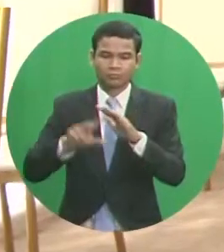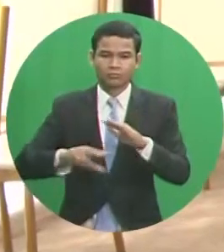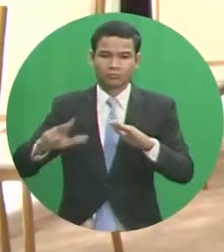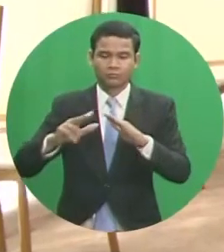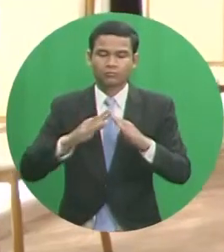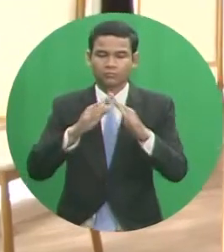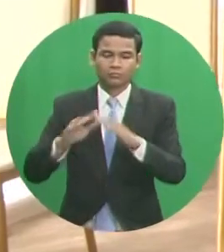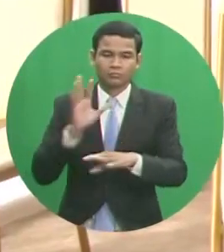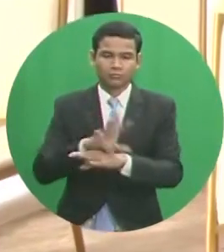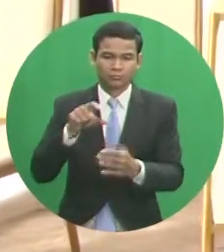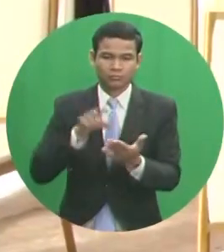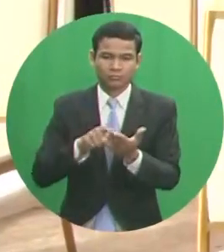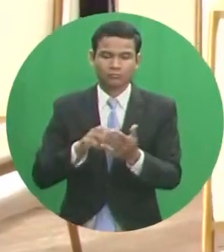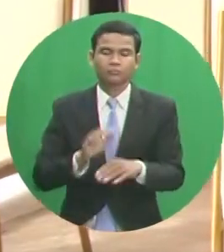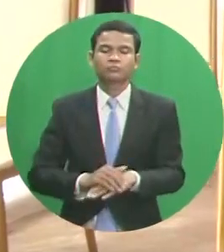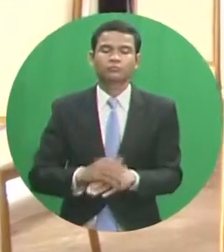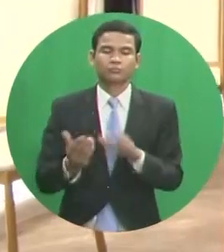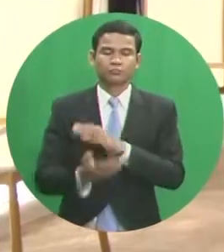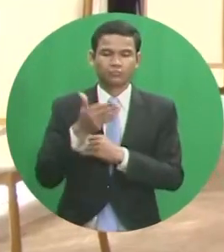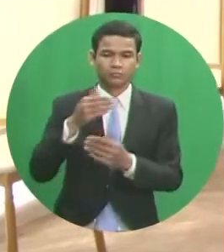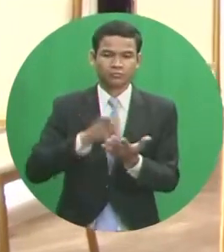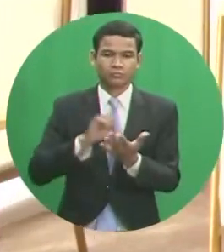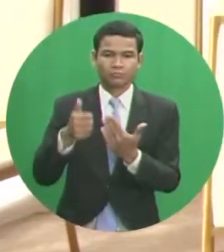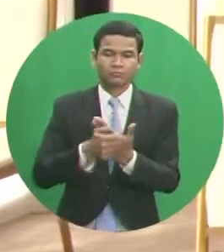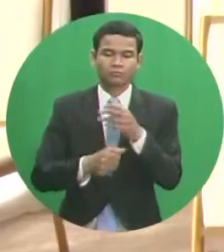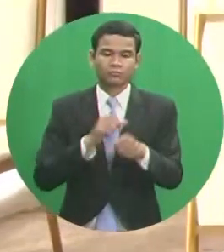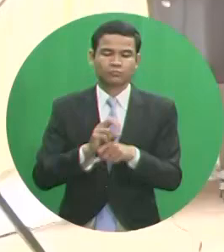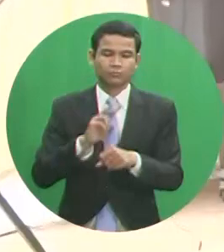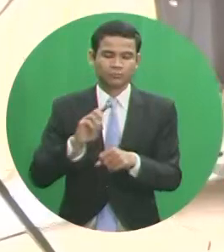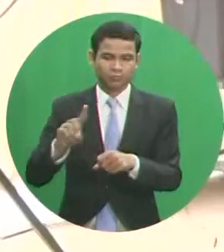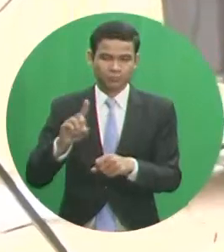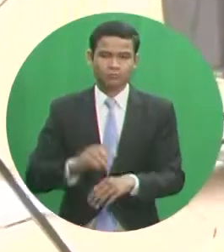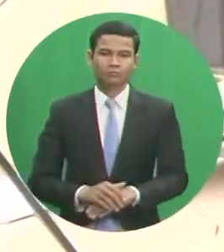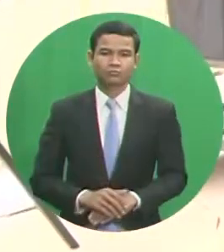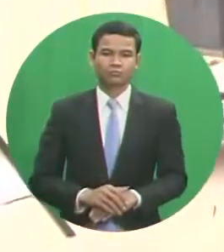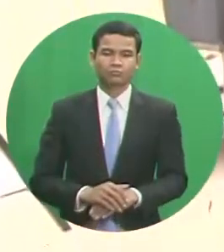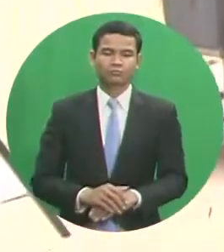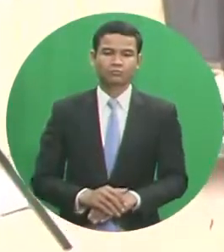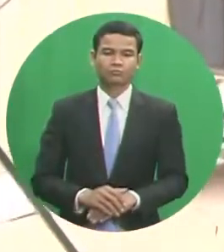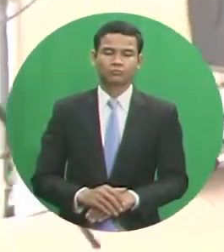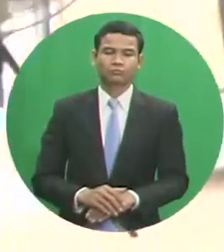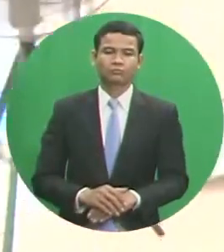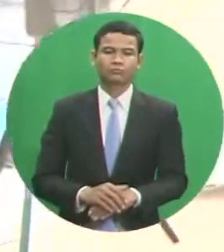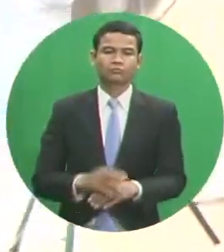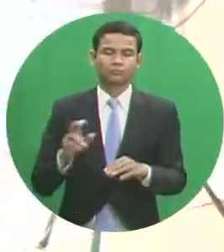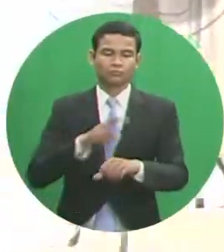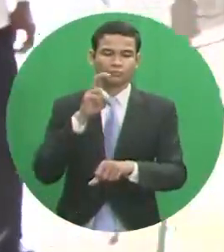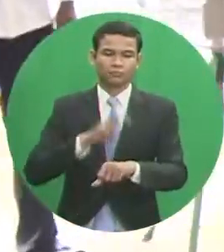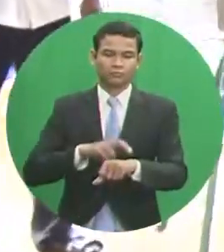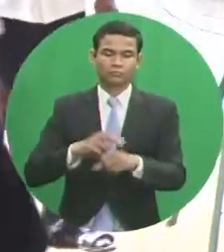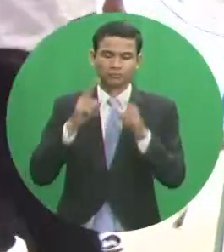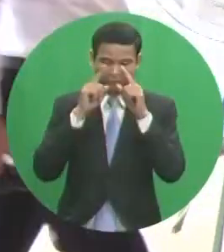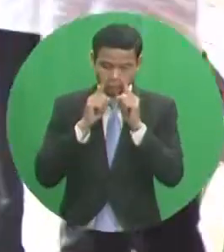ระสางขัดกันดาลเนื้อประทายตีปรำบุญคายมิดีชนำปีป้อนมาภัยมวยเนื้อขนมกะดอกเกรียมกร